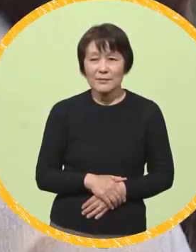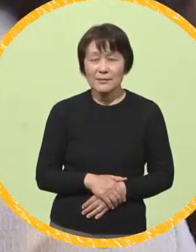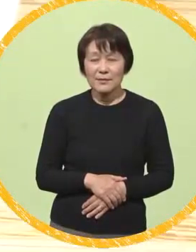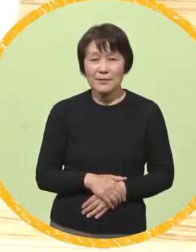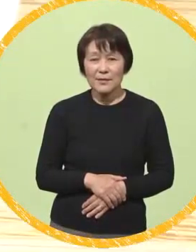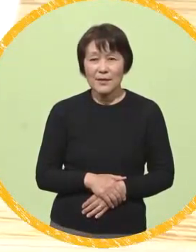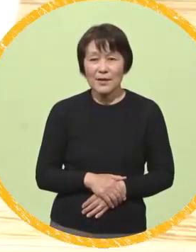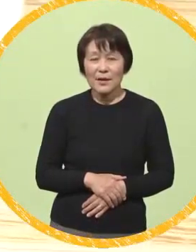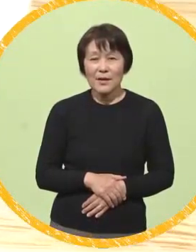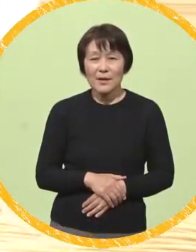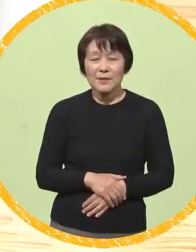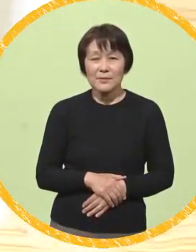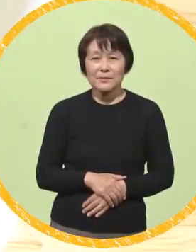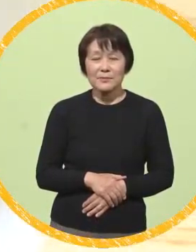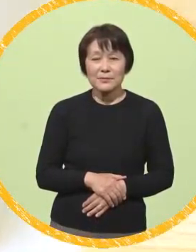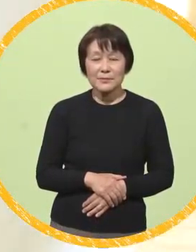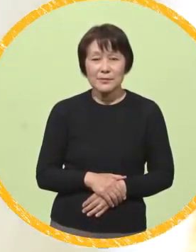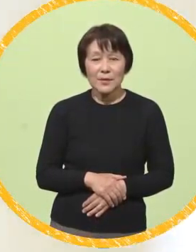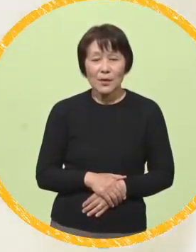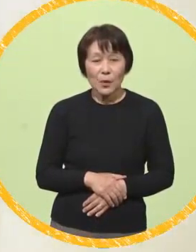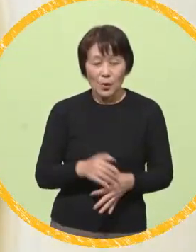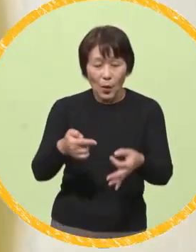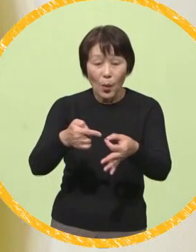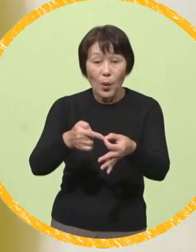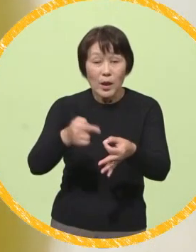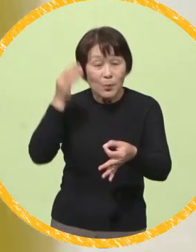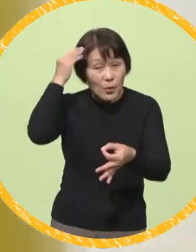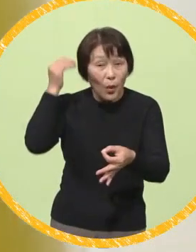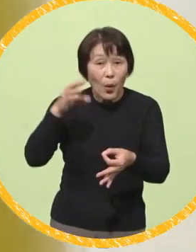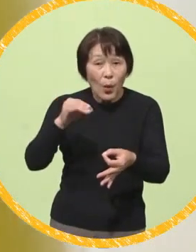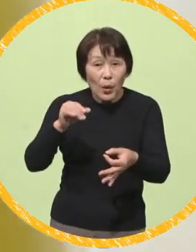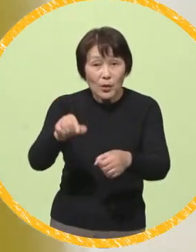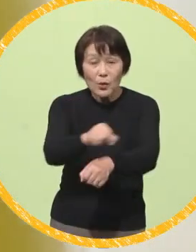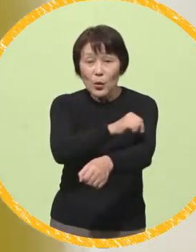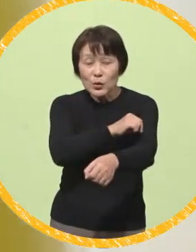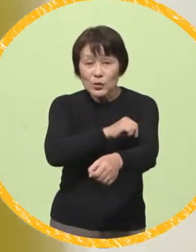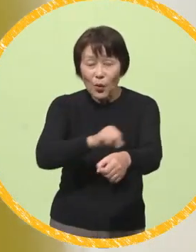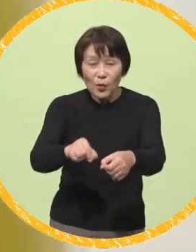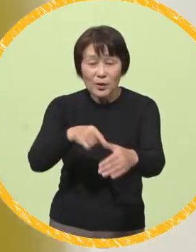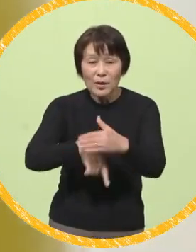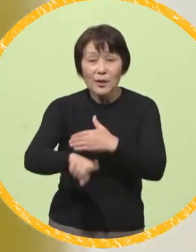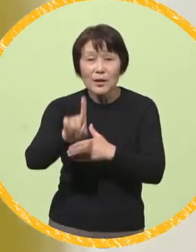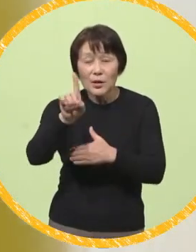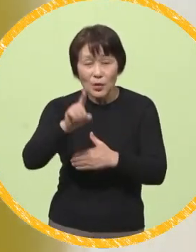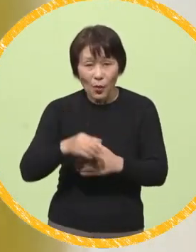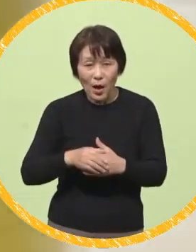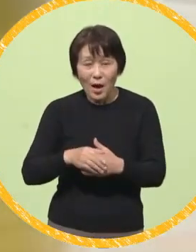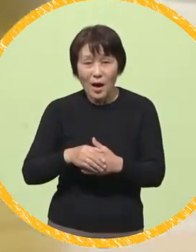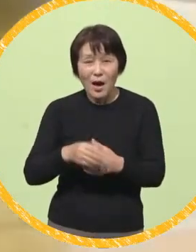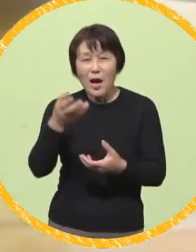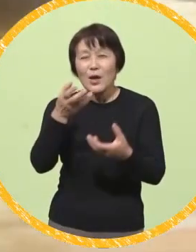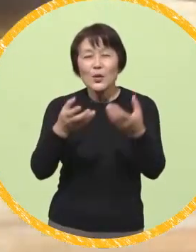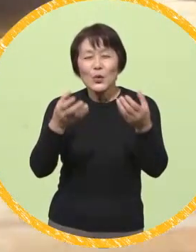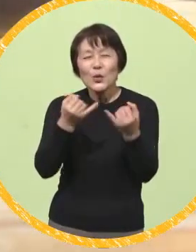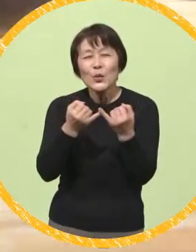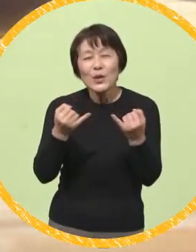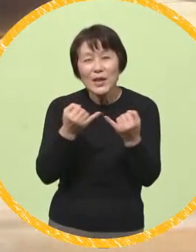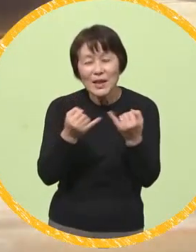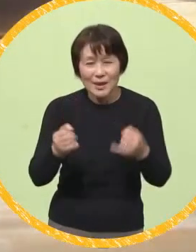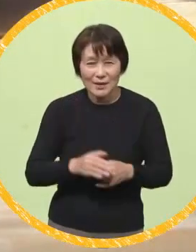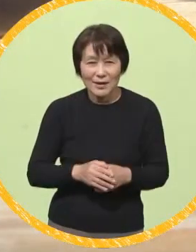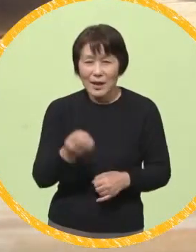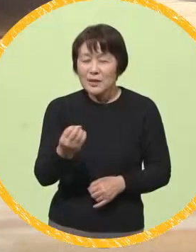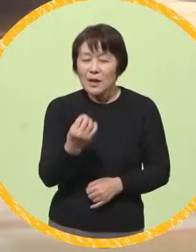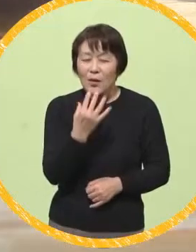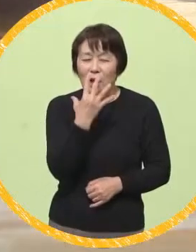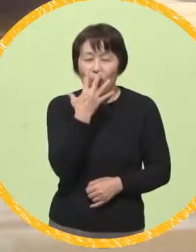すごい。このオリーブオイルの特徴って、 特徴はとにかくフルーティーなことですね。香りも